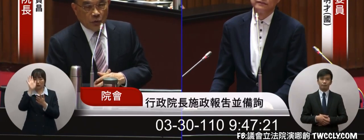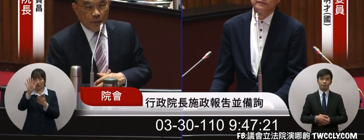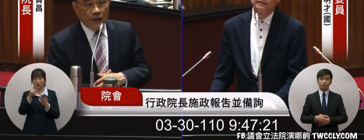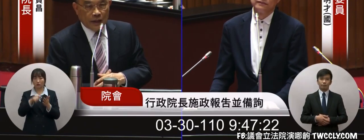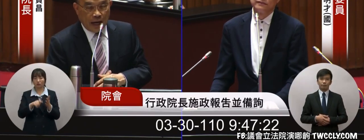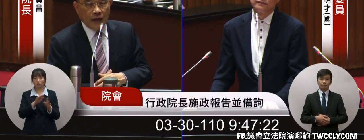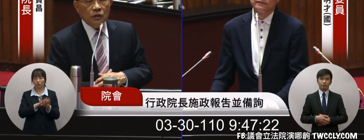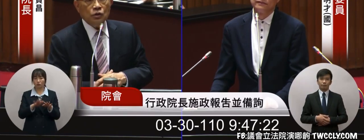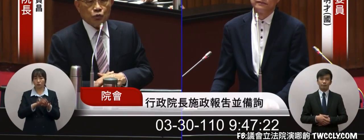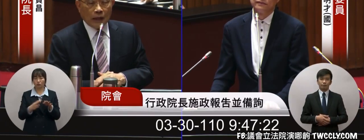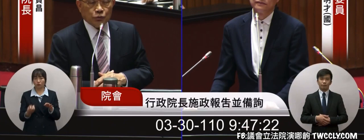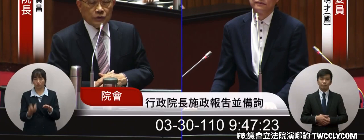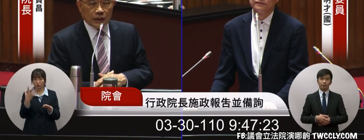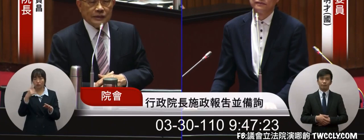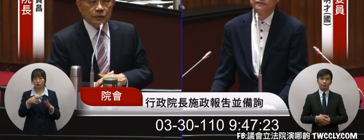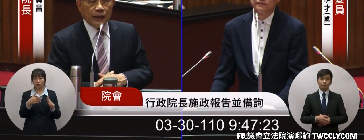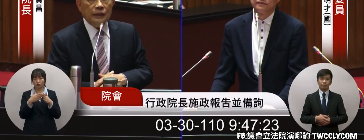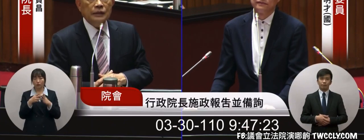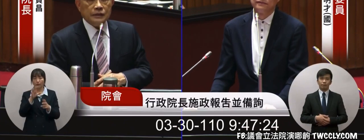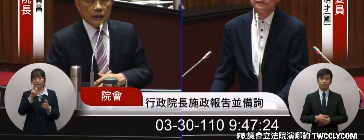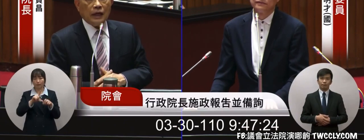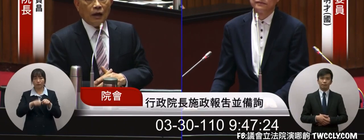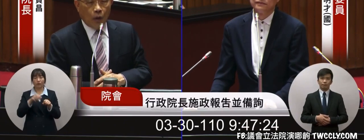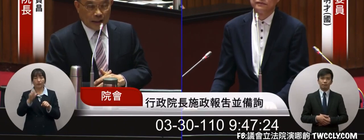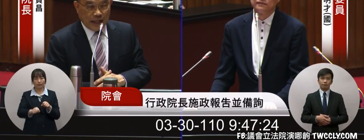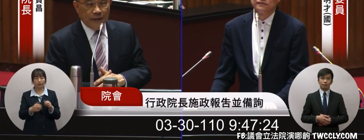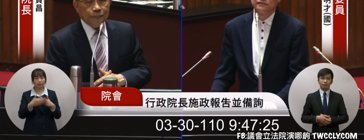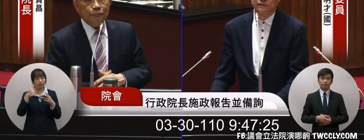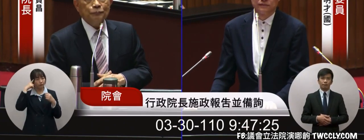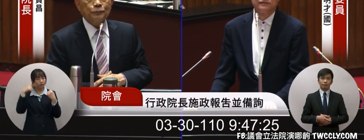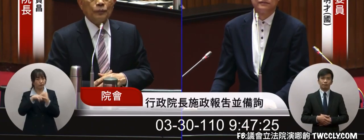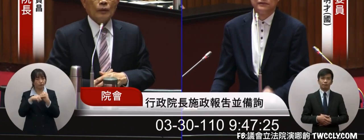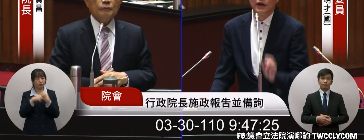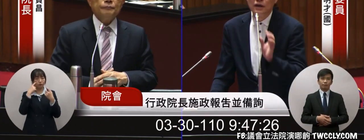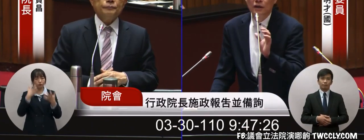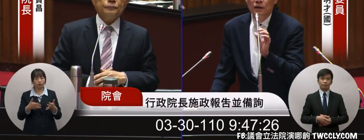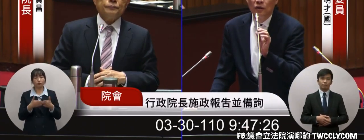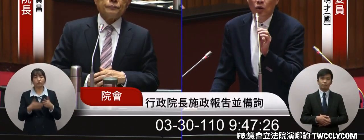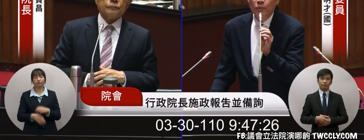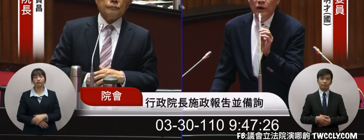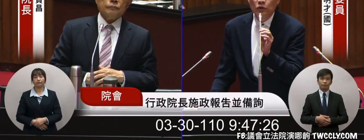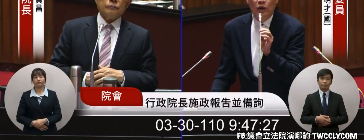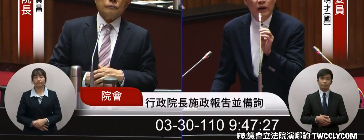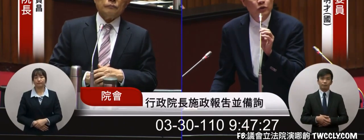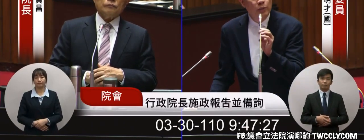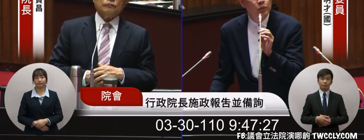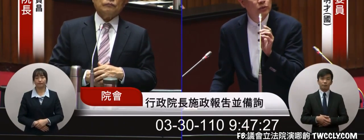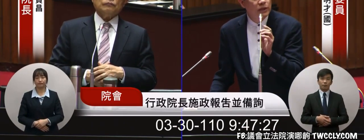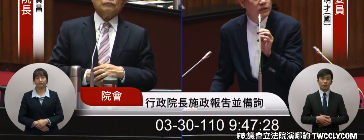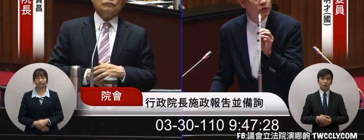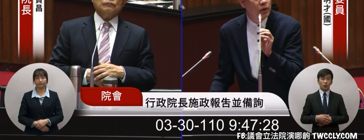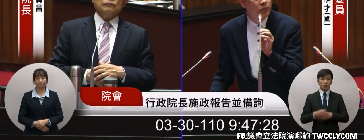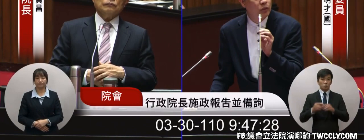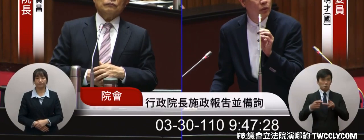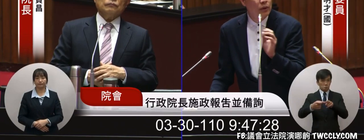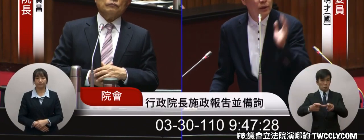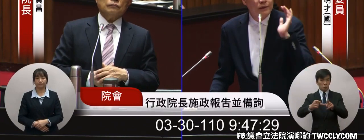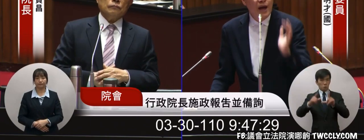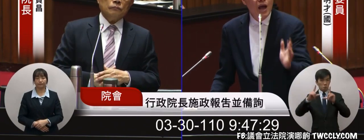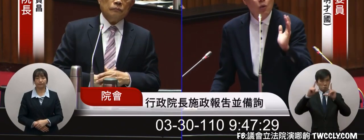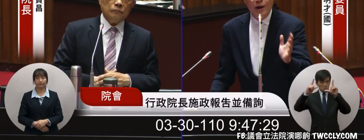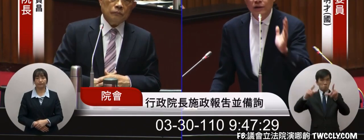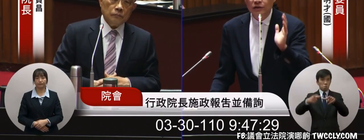其實我們也應該抓住這個機會整個來發展會不會對外宣布正式宣布